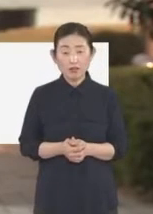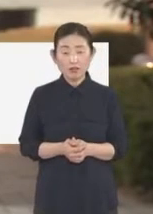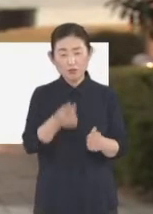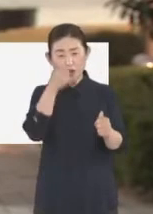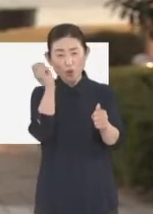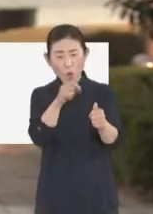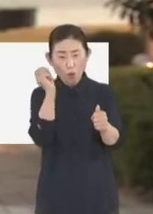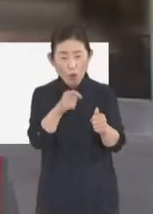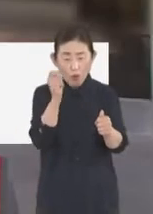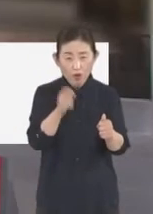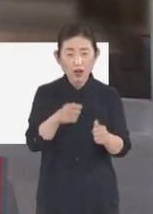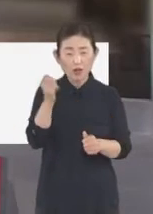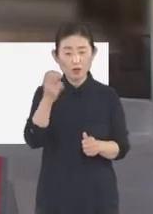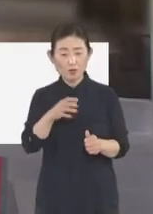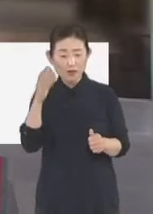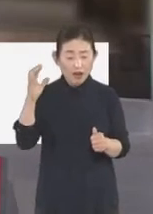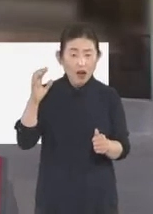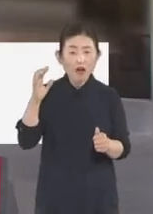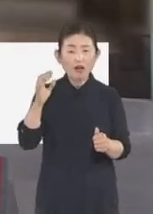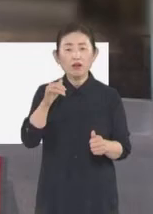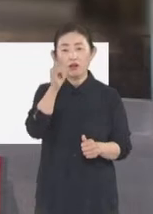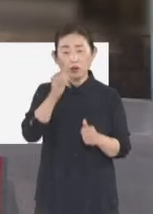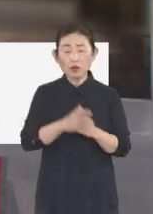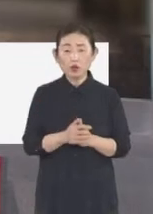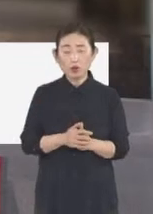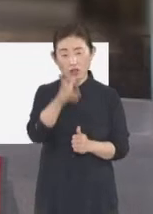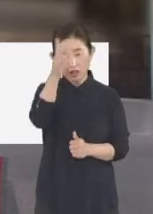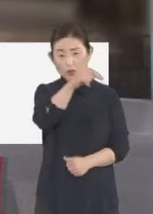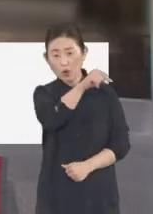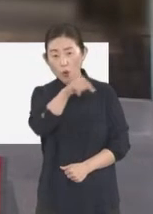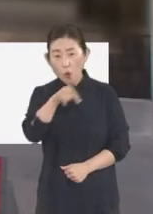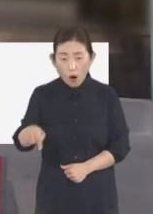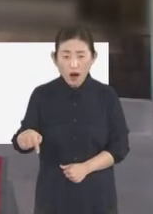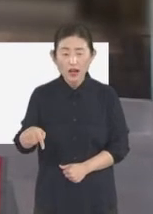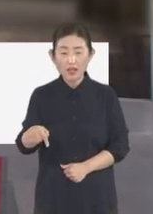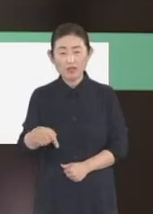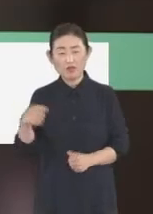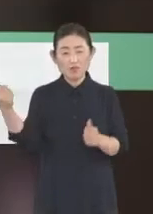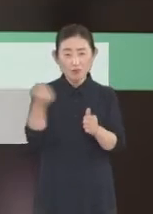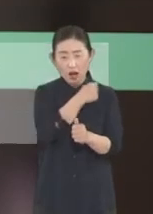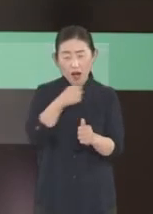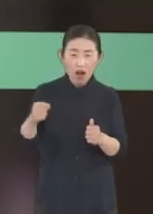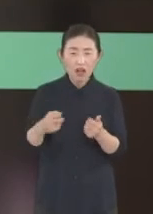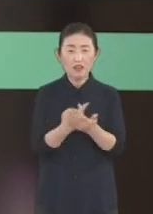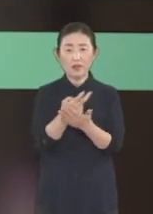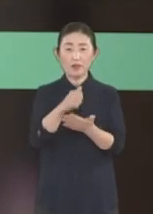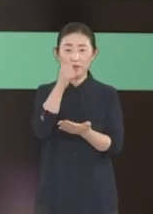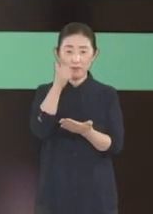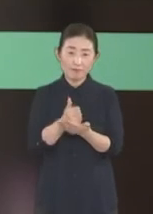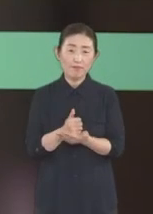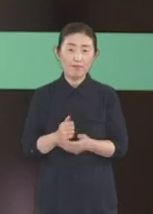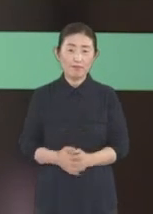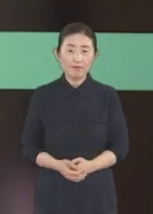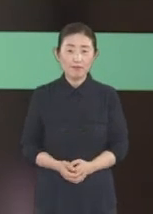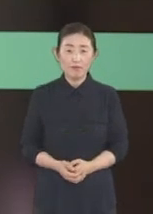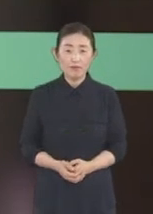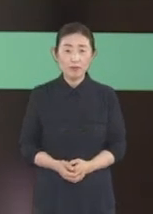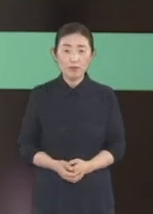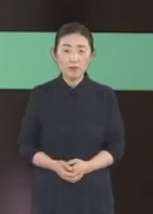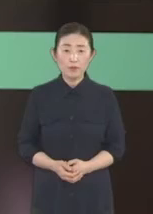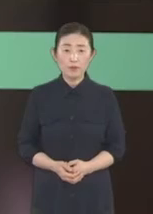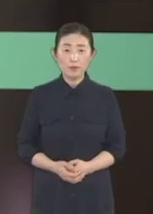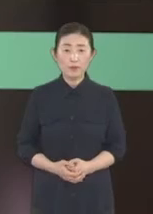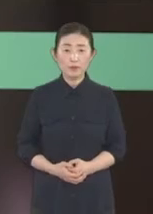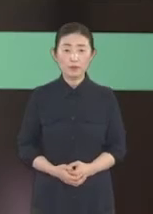bc에게 욕설과 함께 위협을 벌였고 신고를 받고 출동한 경찰을 상대로 난동을 부린 혐의를 받고 있습니다